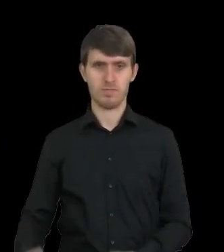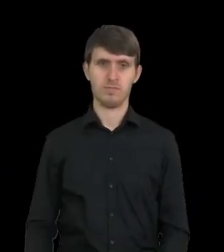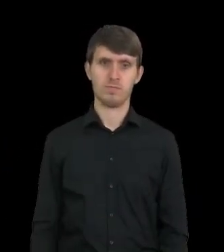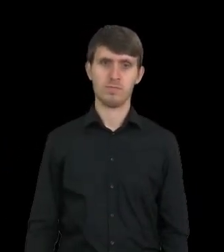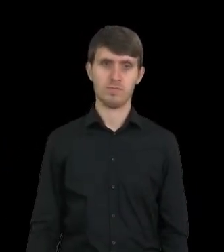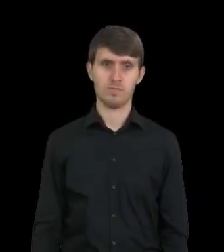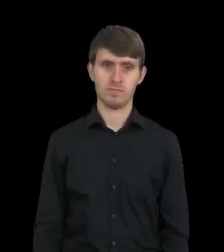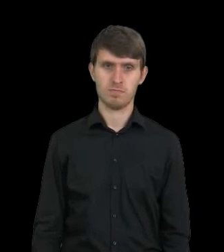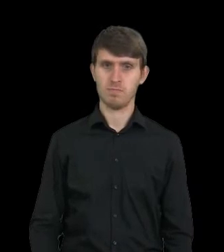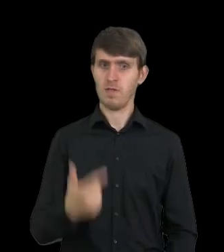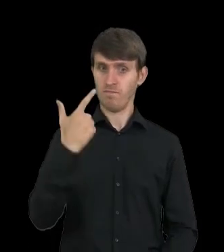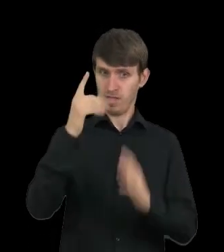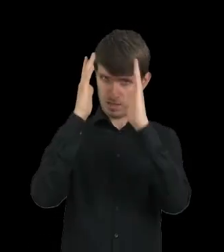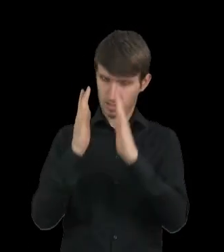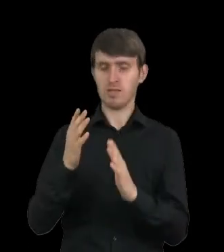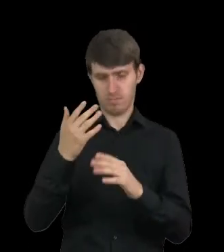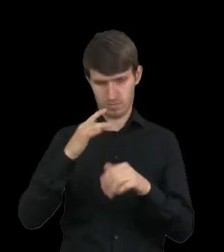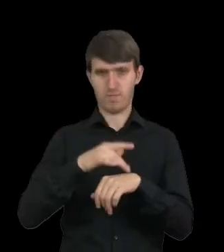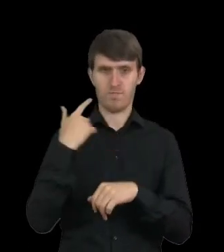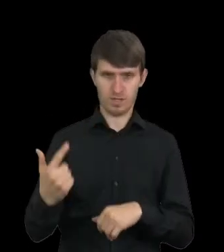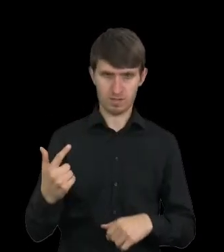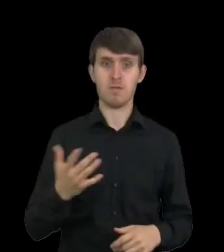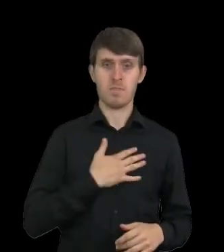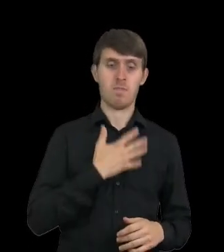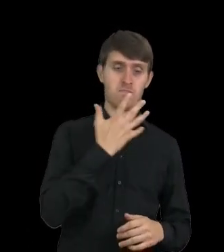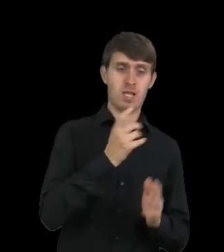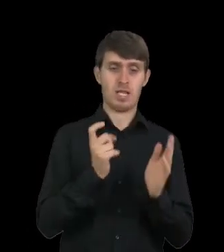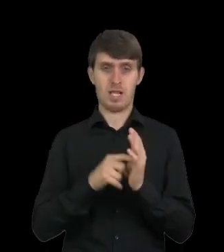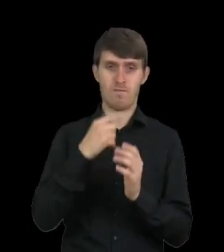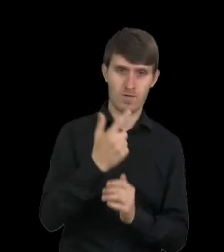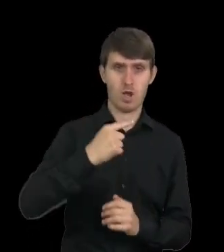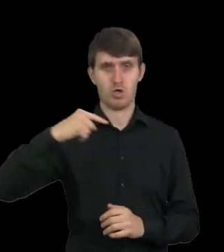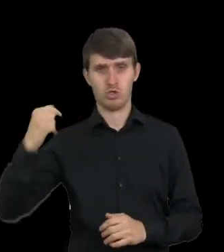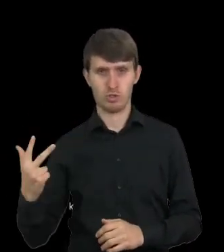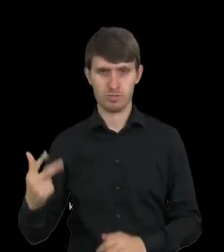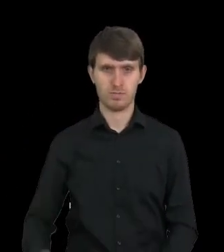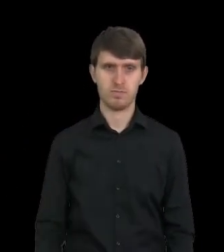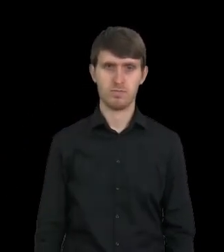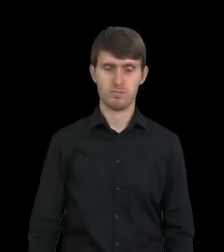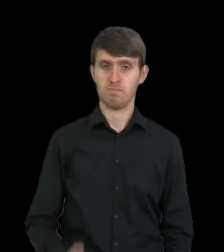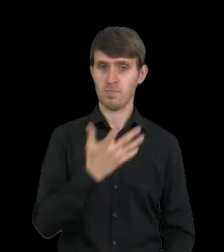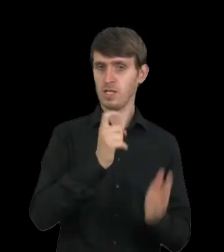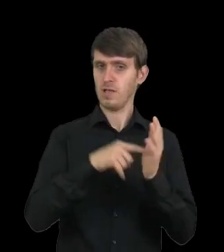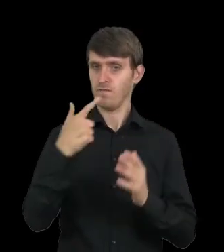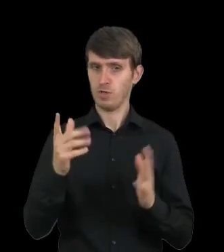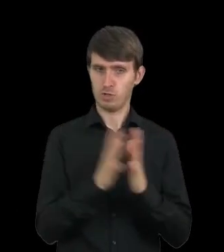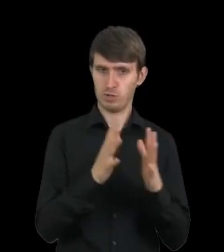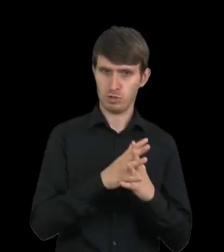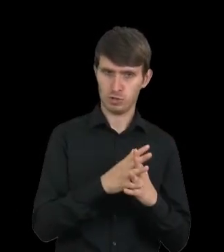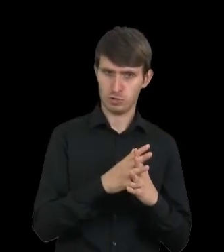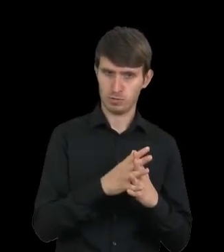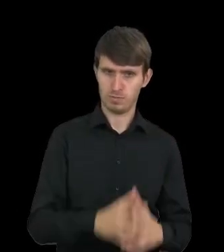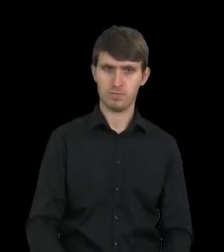odjąć 3. Wartość bezwzględna 2 to 2, więc 5 razy 2 odjąć 3.